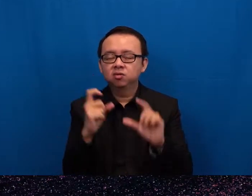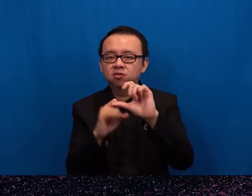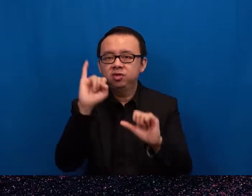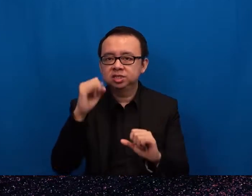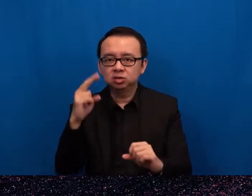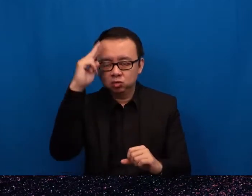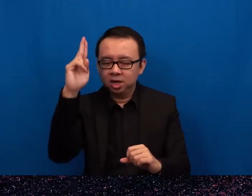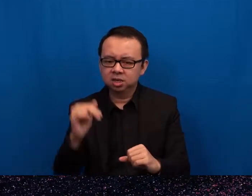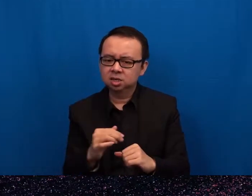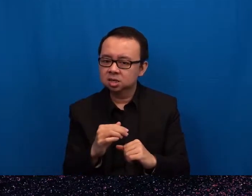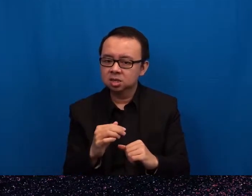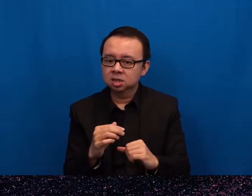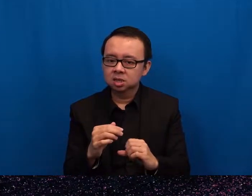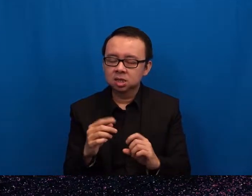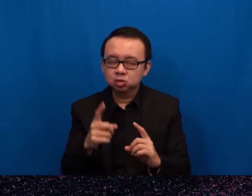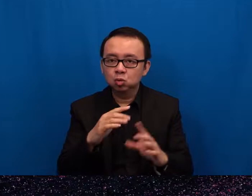larger than your life.